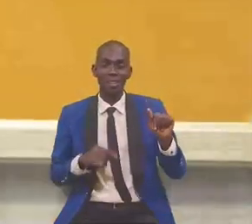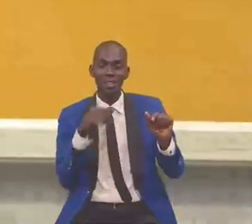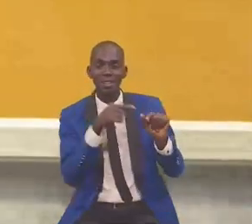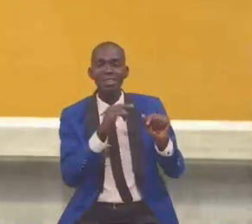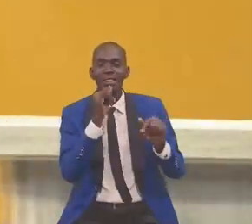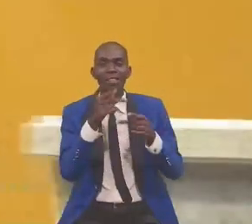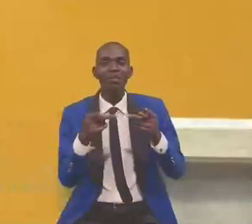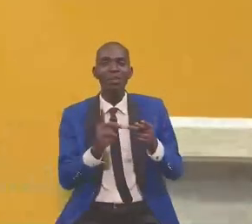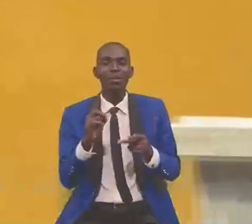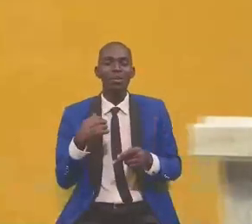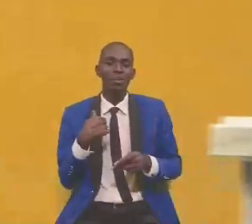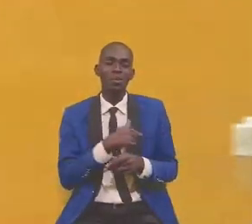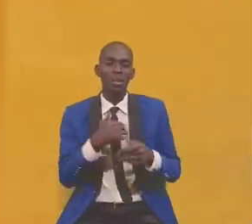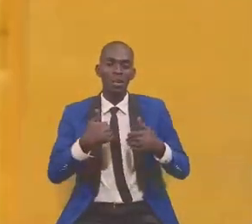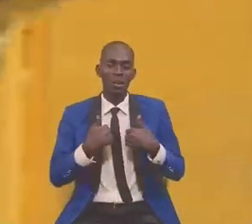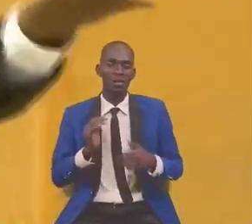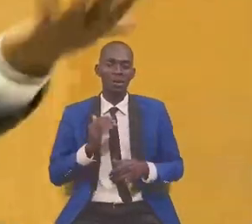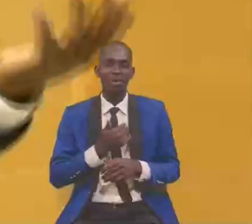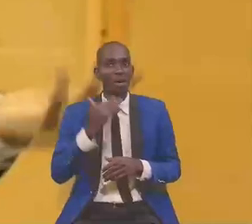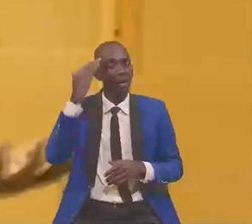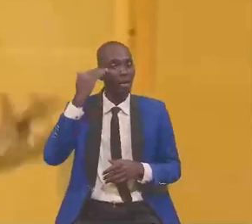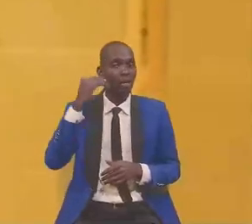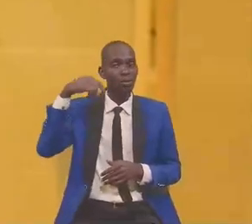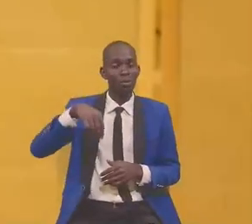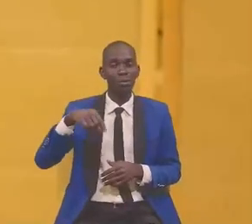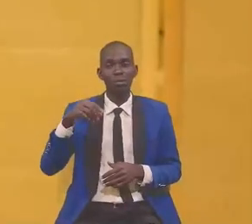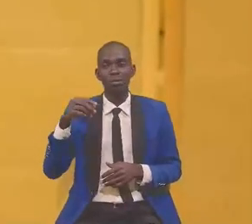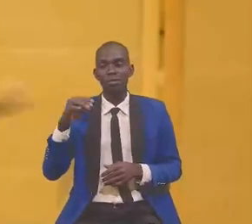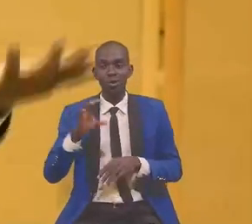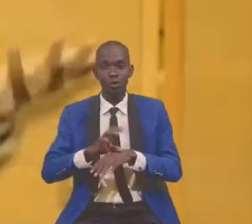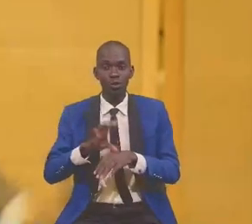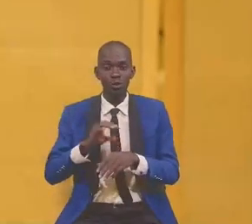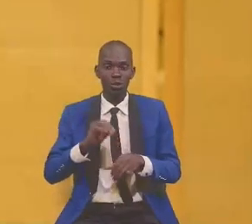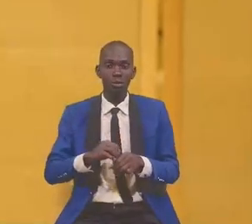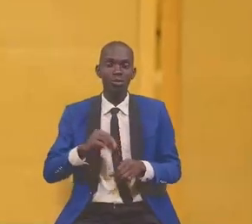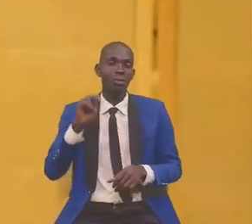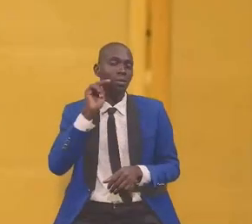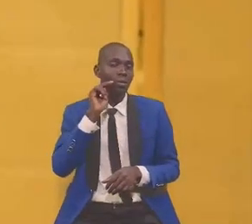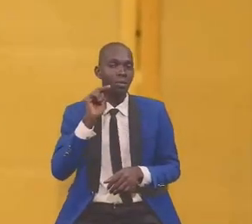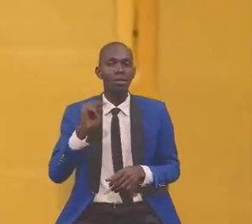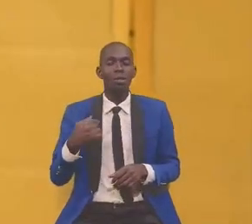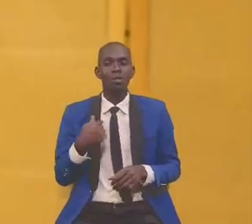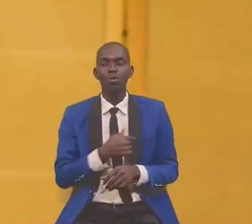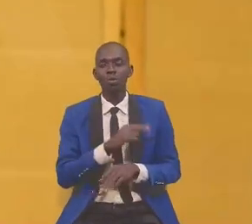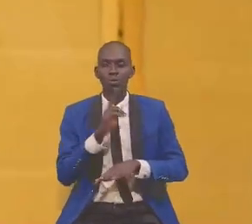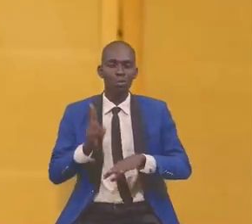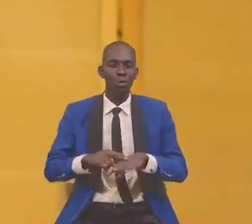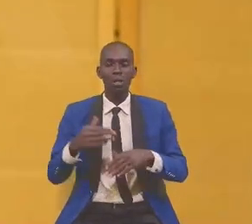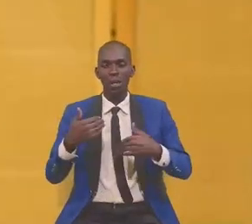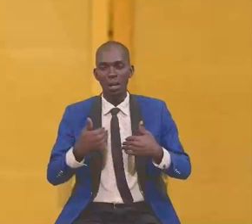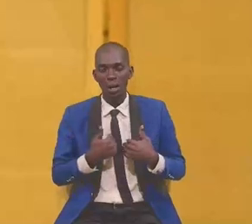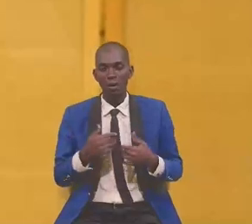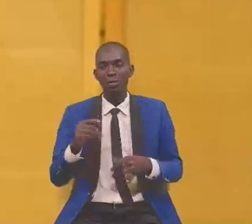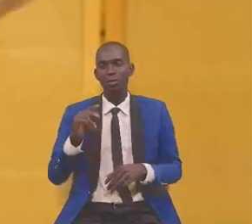international. Et normalement, nous avons l'heure de réveil, de miracle, de guérison,